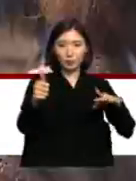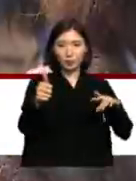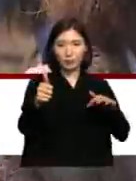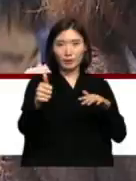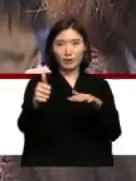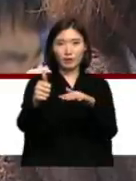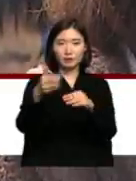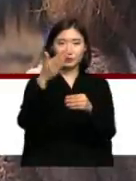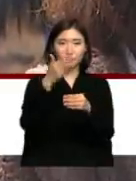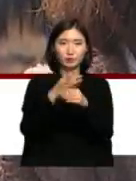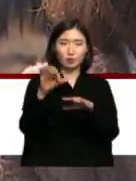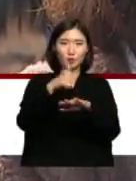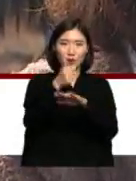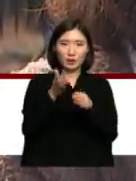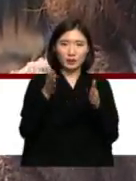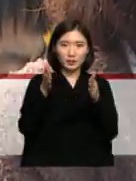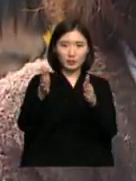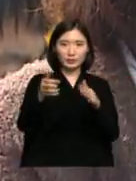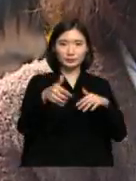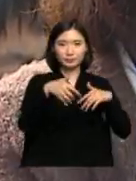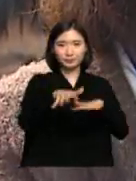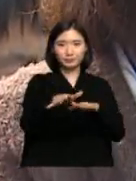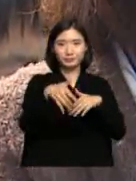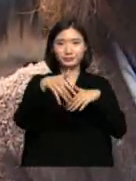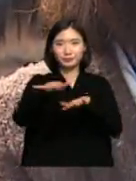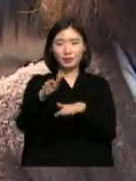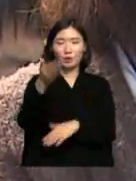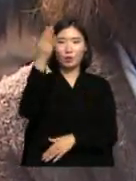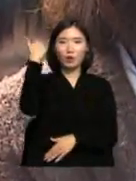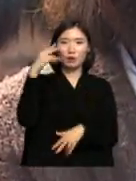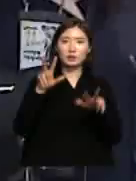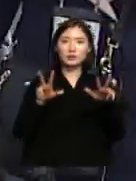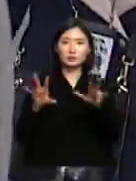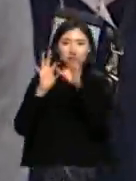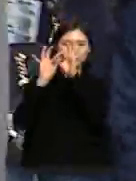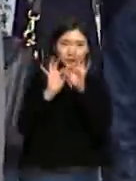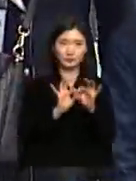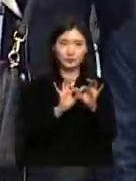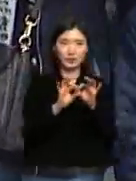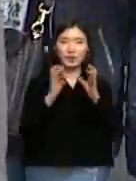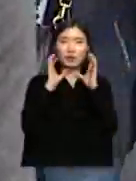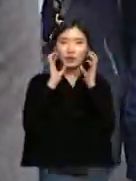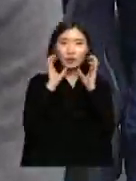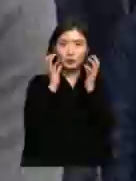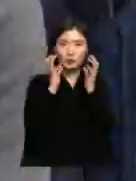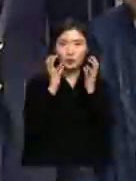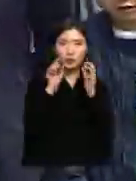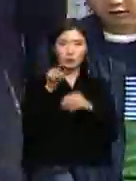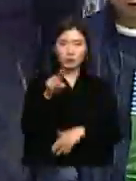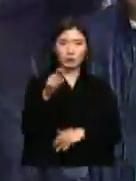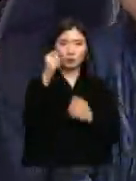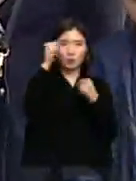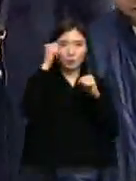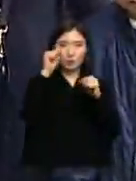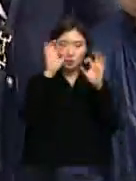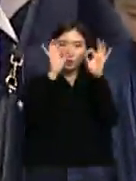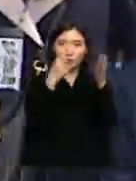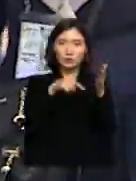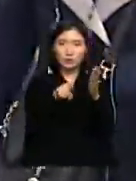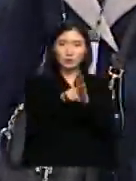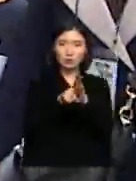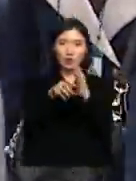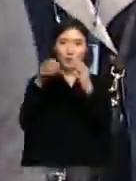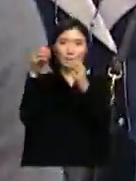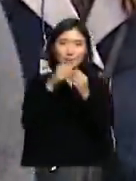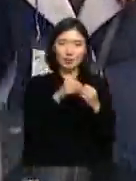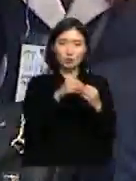따라붙었습니다. 왕의 길을 쫓아 걸으며 과거와 현재를 이어봅니다. 애들하고 이런 뭐 공연 보려면 민속촌이나 가야지